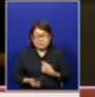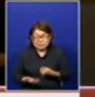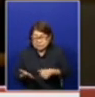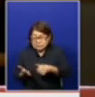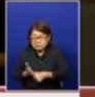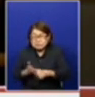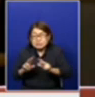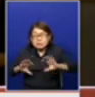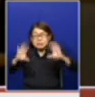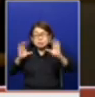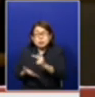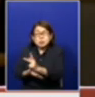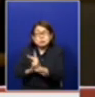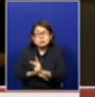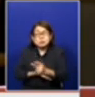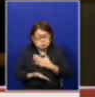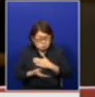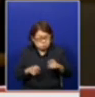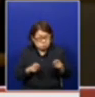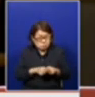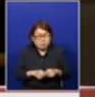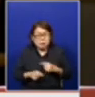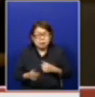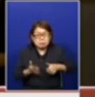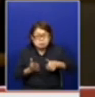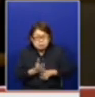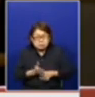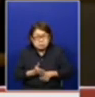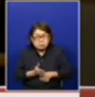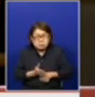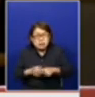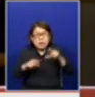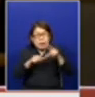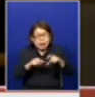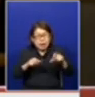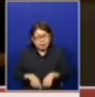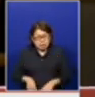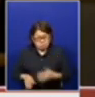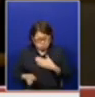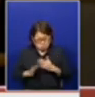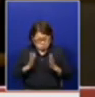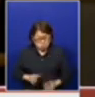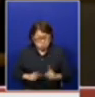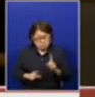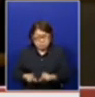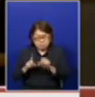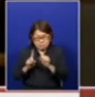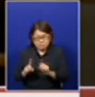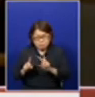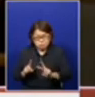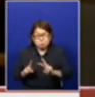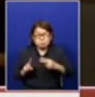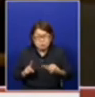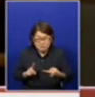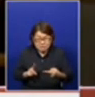120,000 บาทต่อหัวผมก็เป็นครับเด็กนักเรียนเด็กเกิดใหม่ก็เป็นครับแต่ทำไมเขาไม่ได้รับการเยียวยา